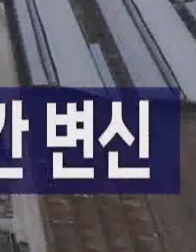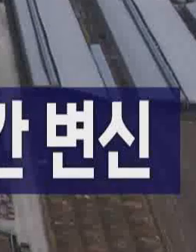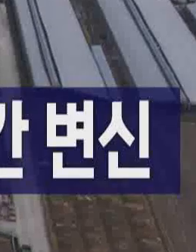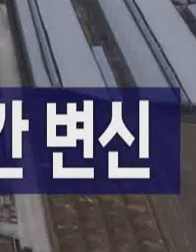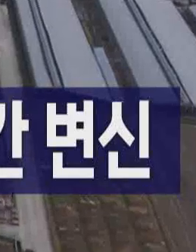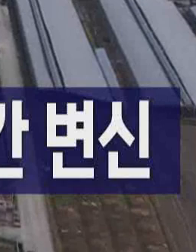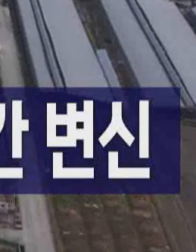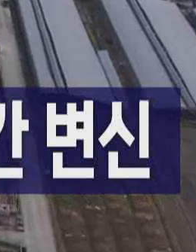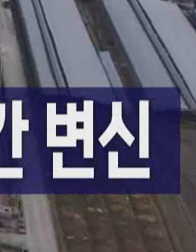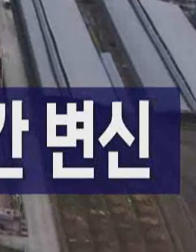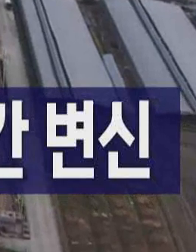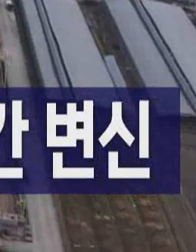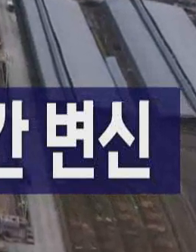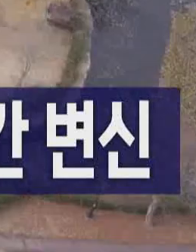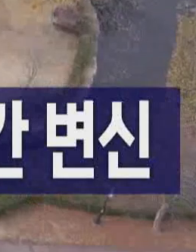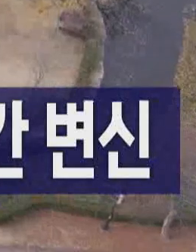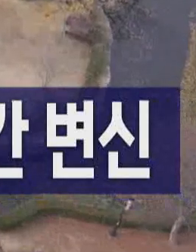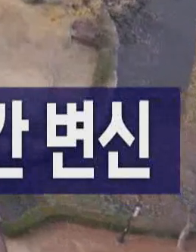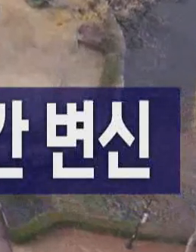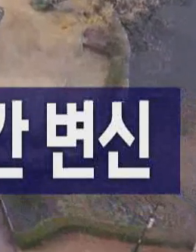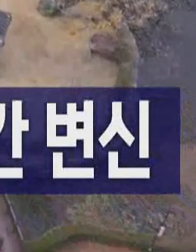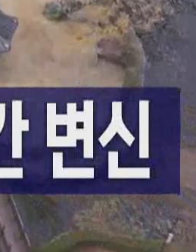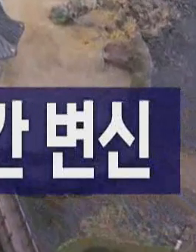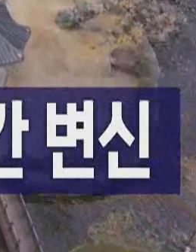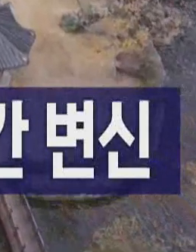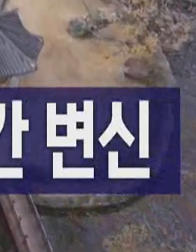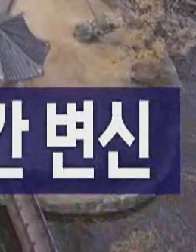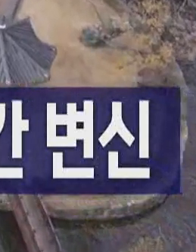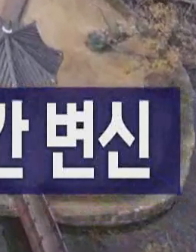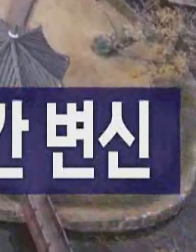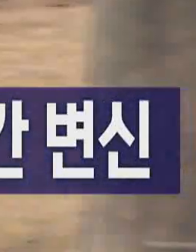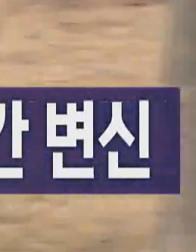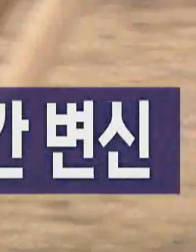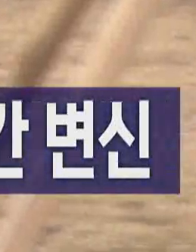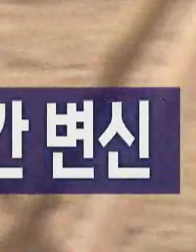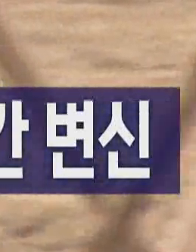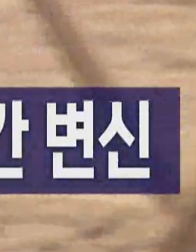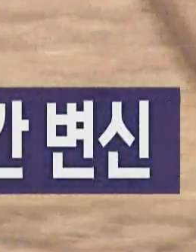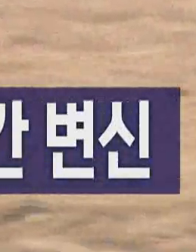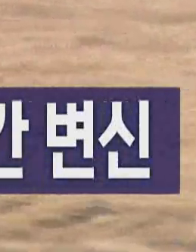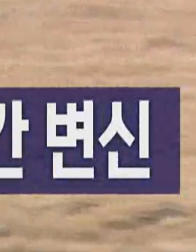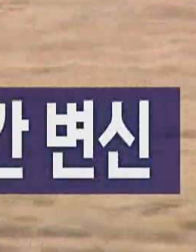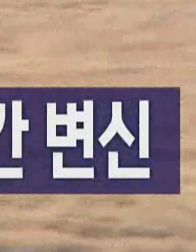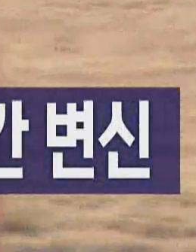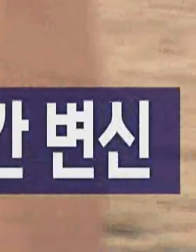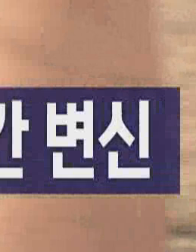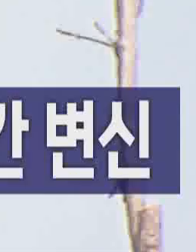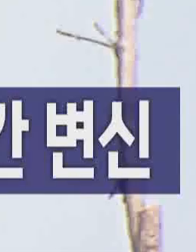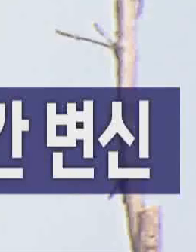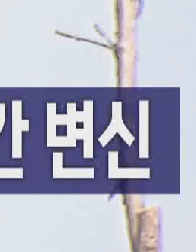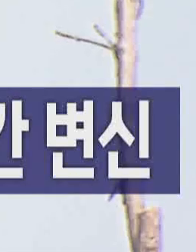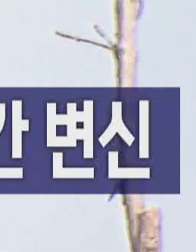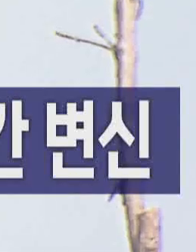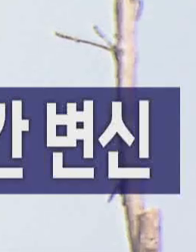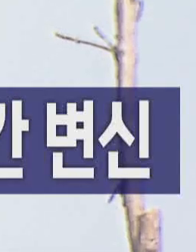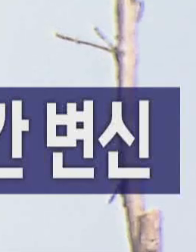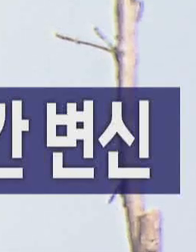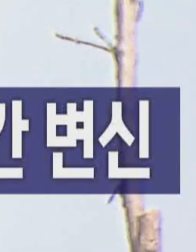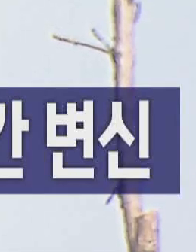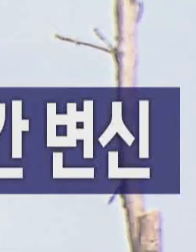운행이 중단돼 폐선으로 남겨진 경전선 광양읍 도심 구간이 새롭게 탈바꿈했습니다. 고린미술관을 축으로 도심